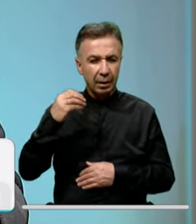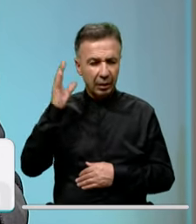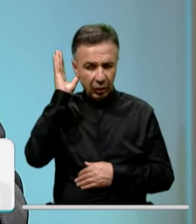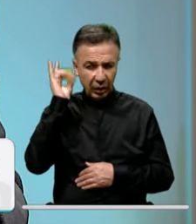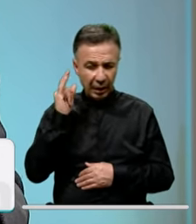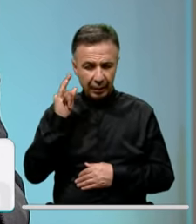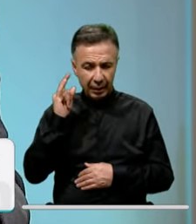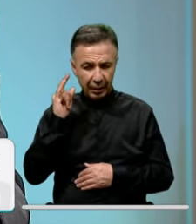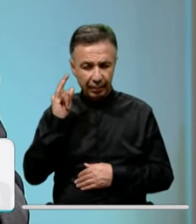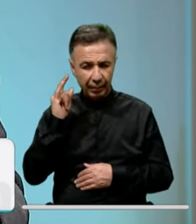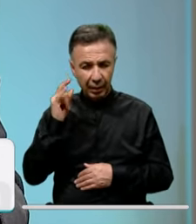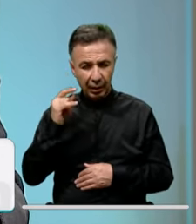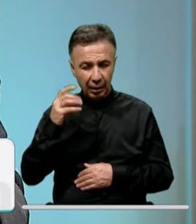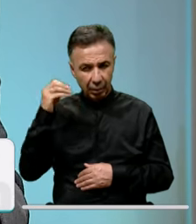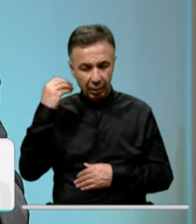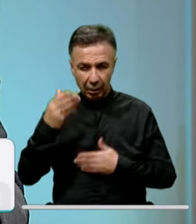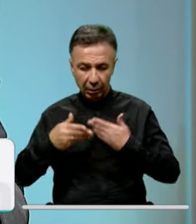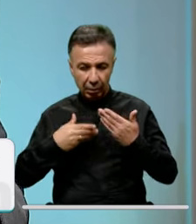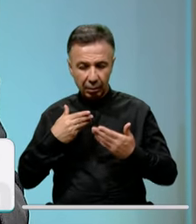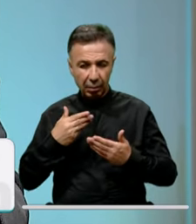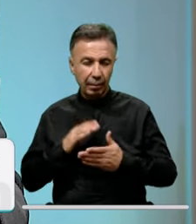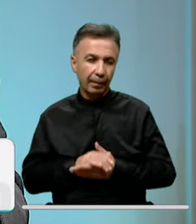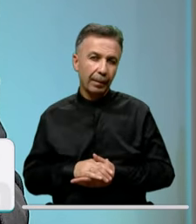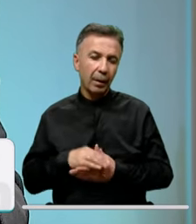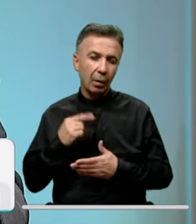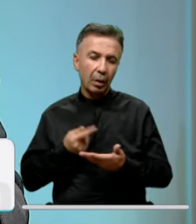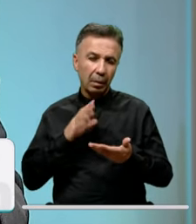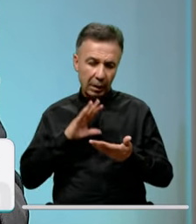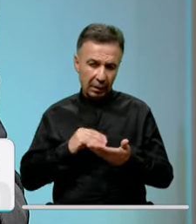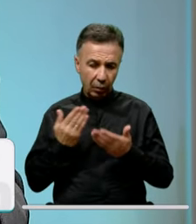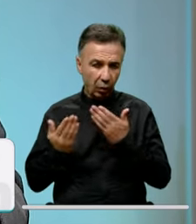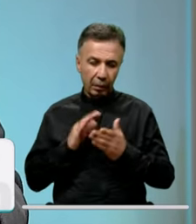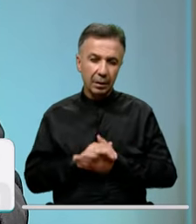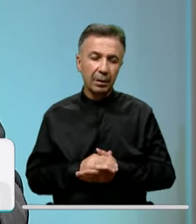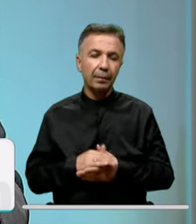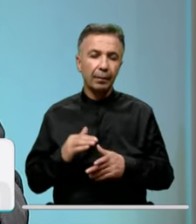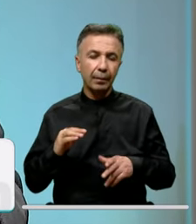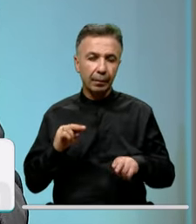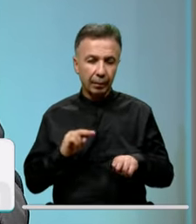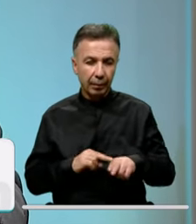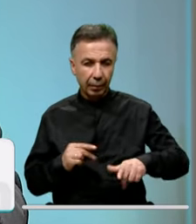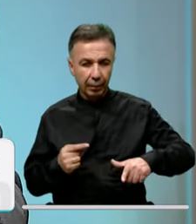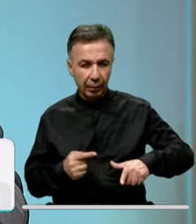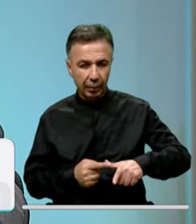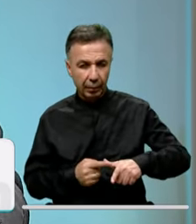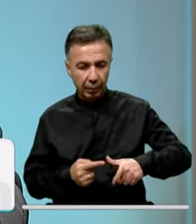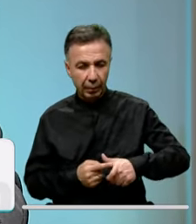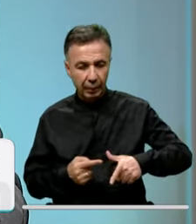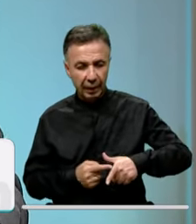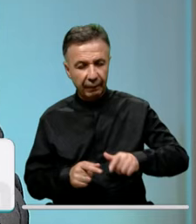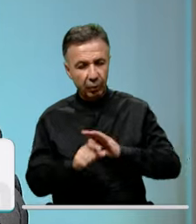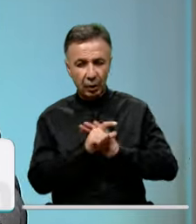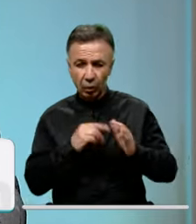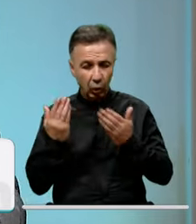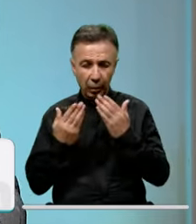önce, okuduğu bir hatmi varsa hatmini okumasını, Kehf suresinin okunmasıyla ilgili olarak